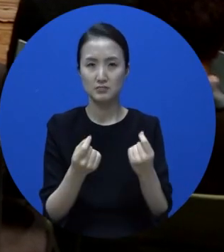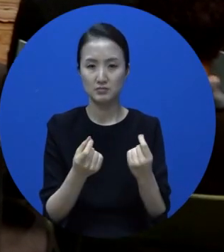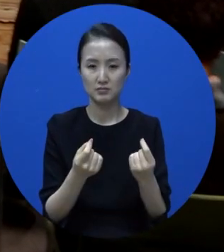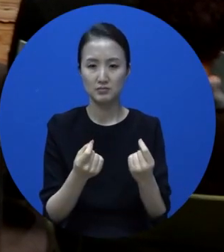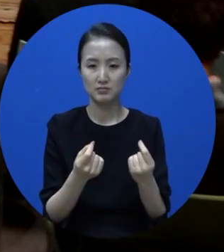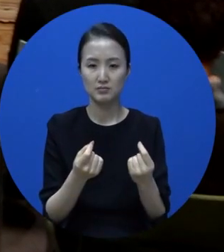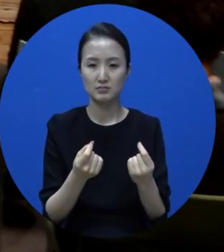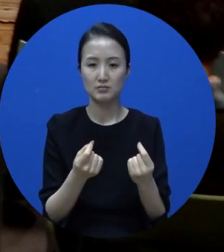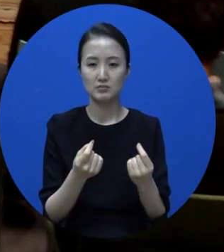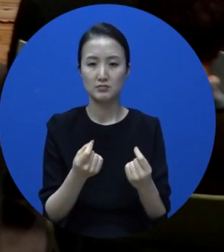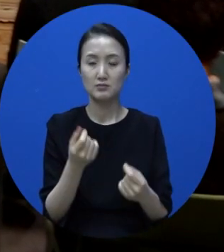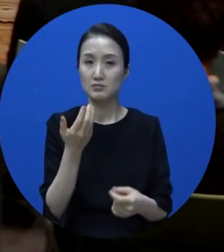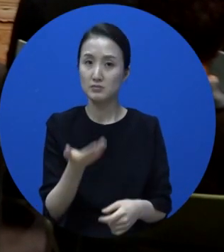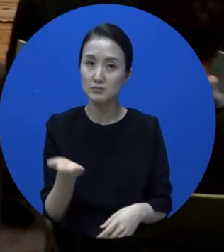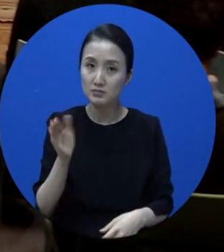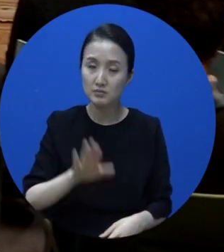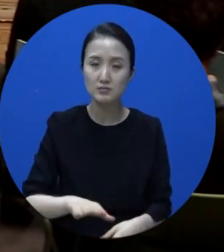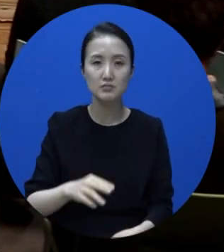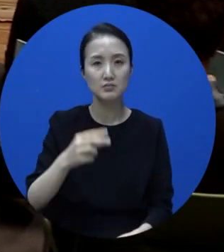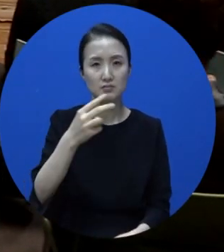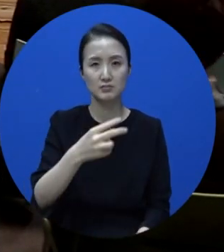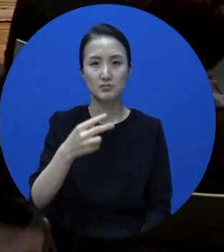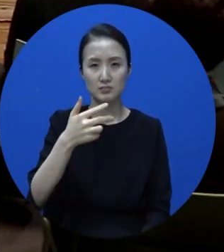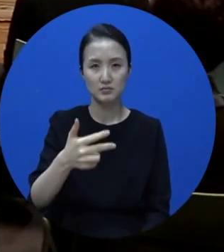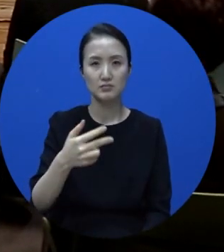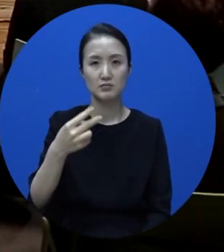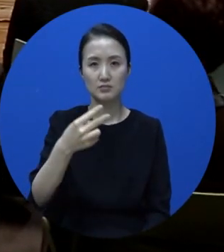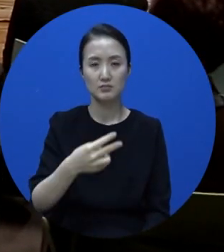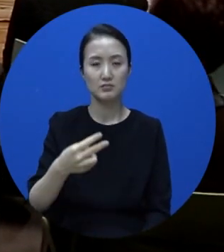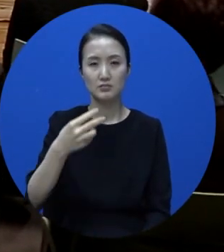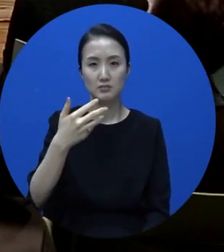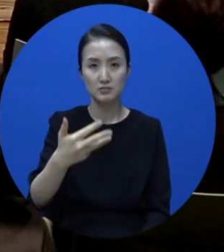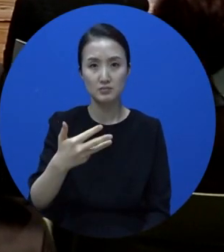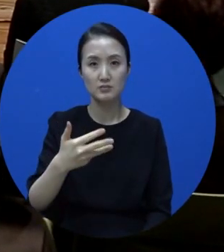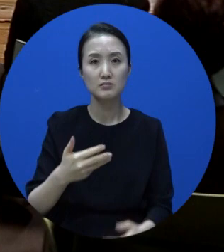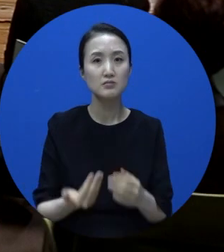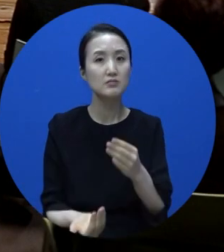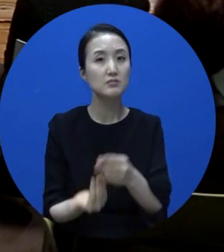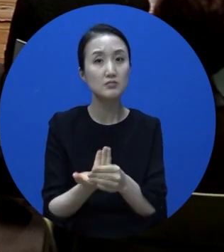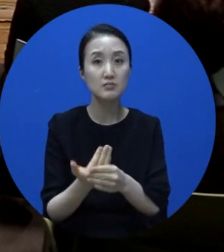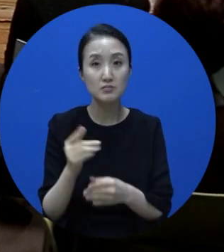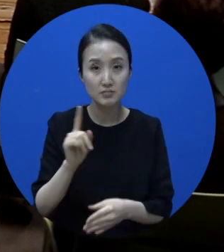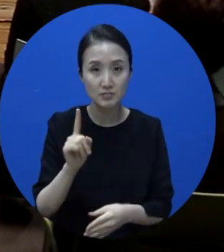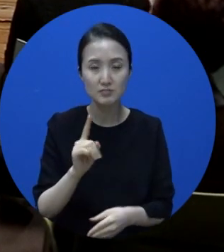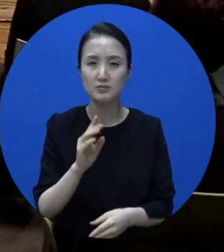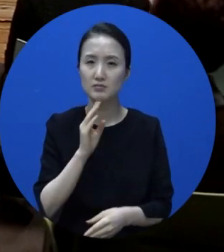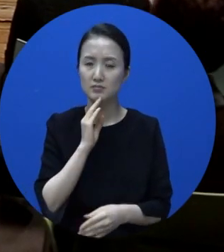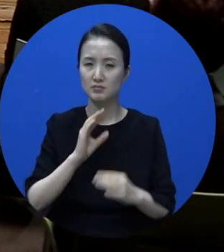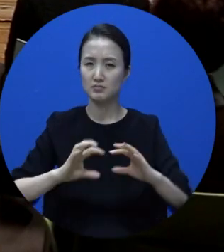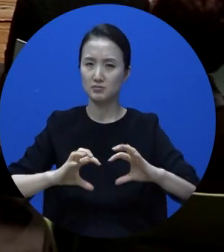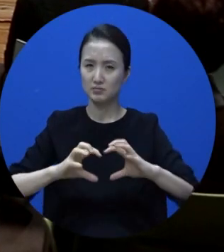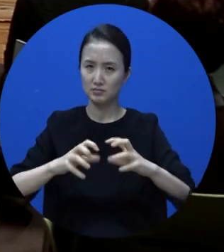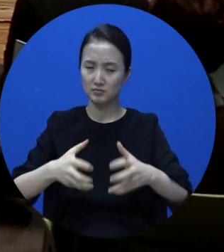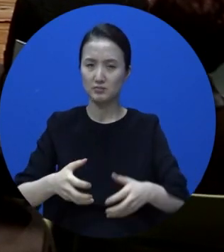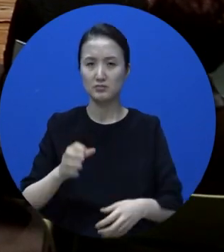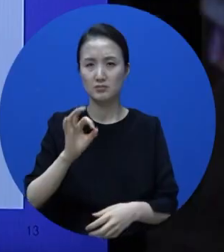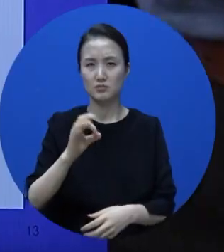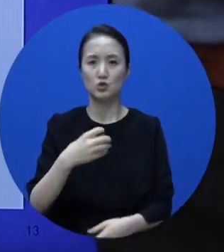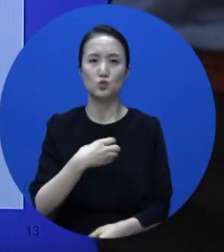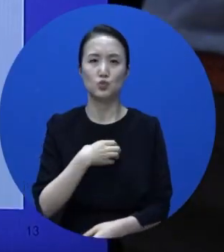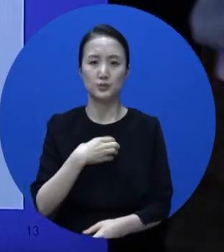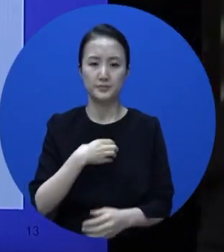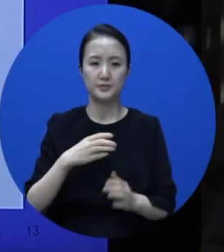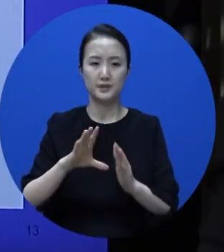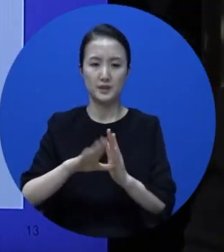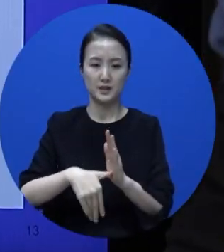아시겟지만 2007년 8년에 무슨 일이 있었습니까 글로벌 금융위기가 있었죠 보시는 것처럼 미국